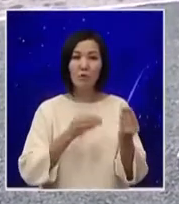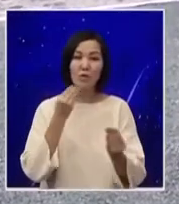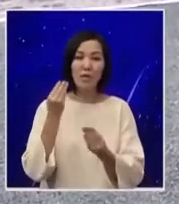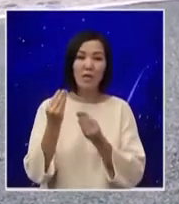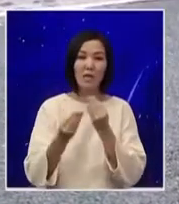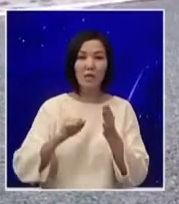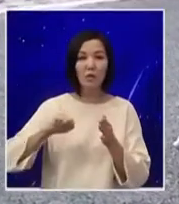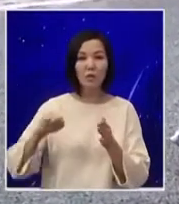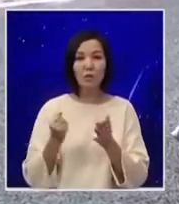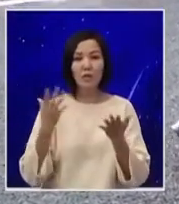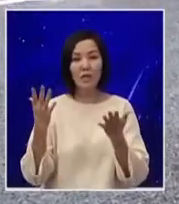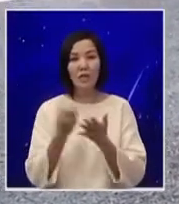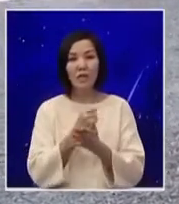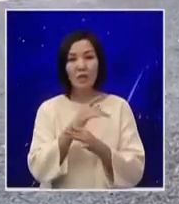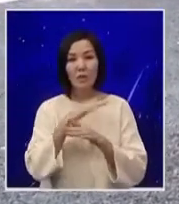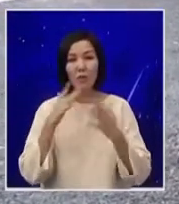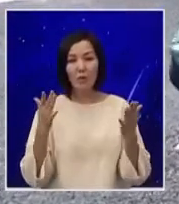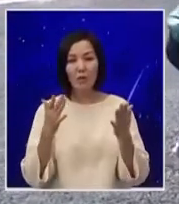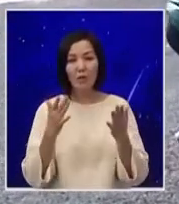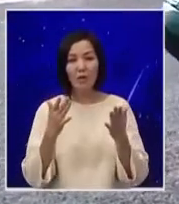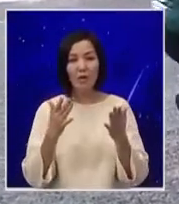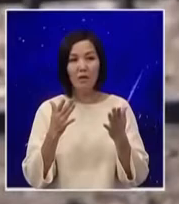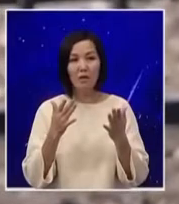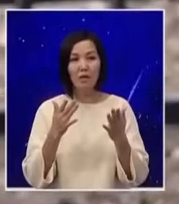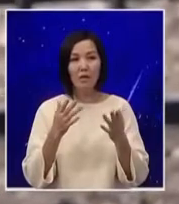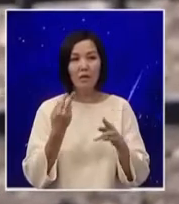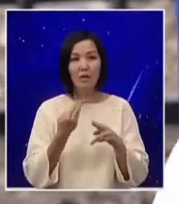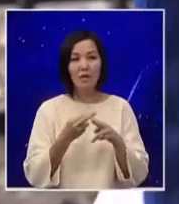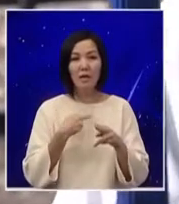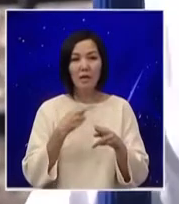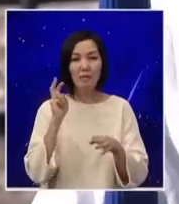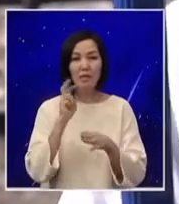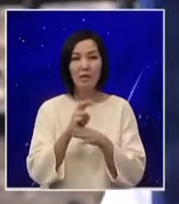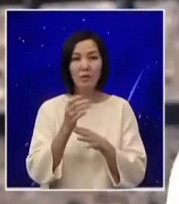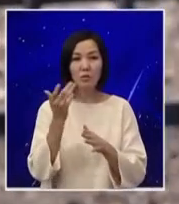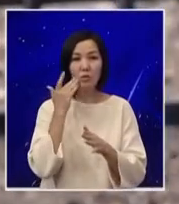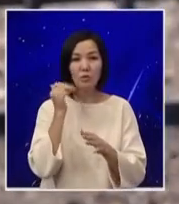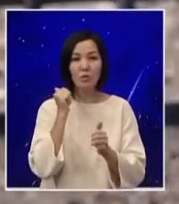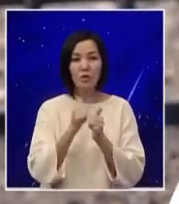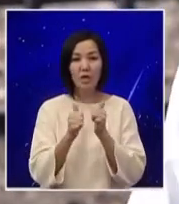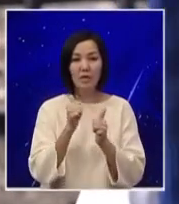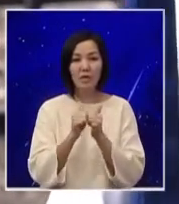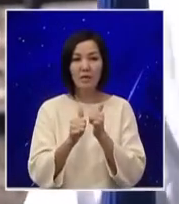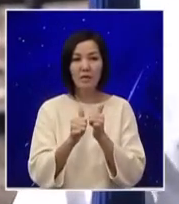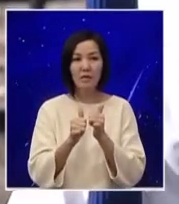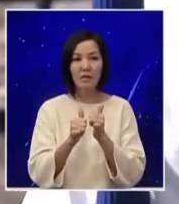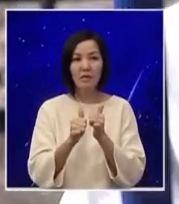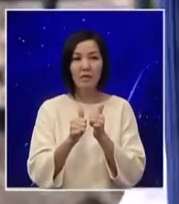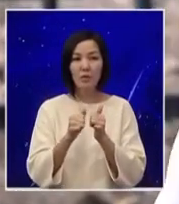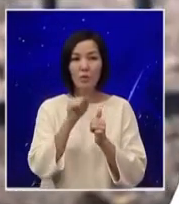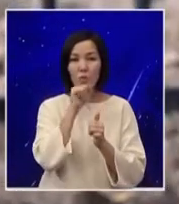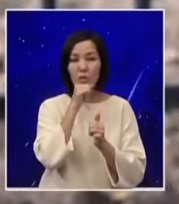нашла друзей много я сюда прихожу очень часто когда я у дедушки